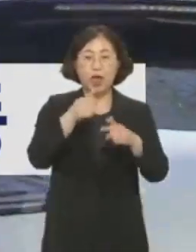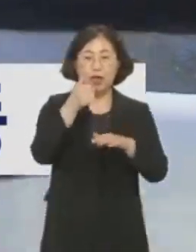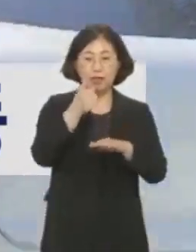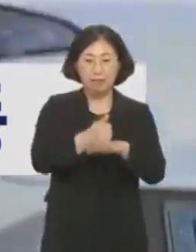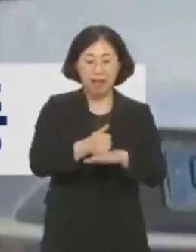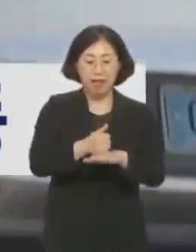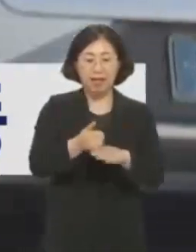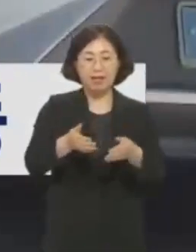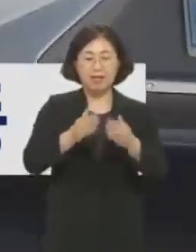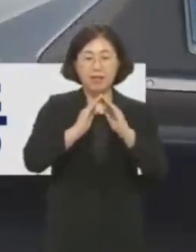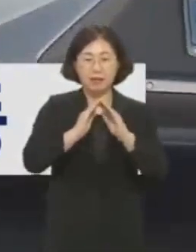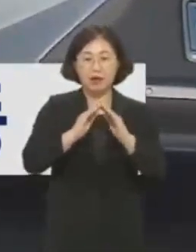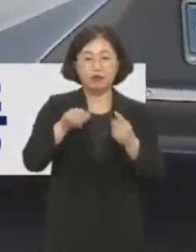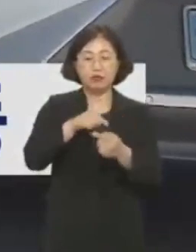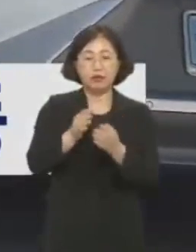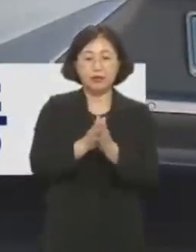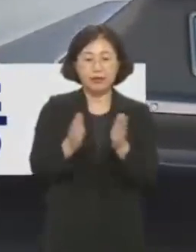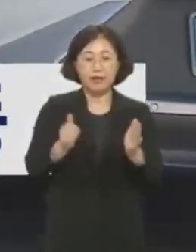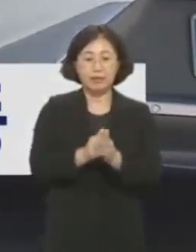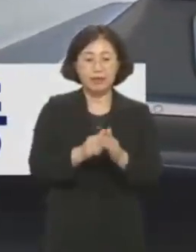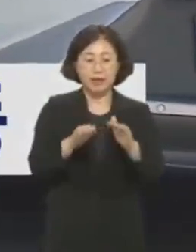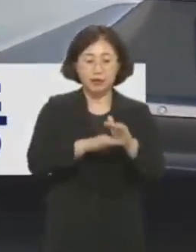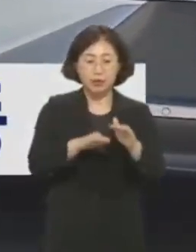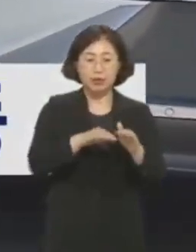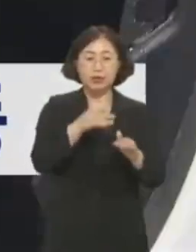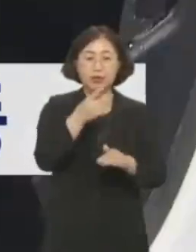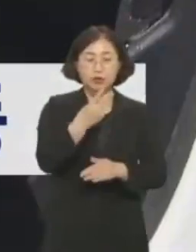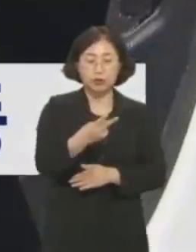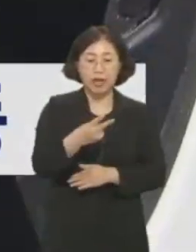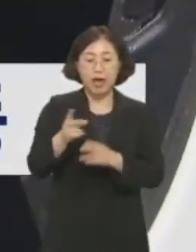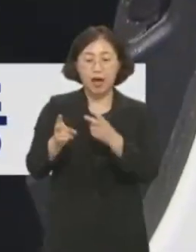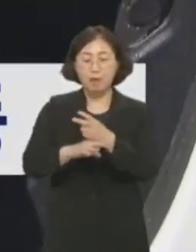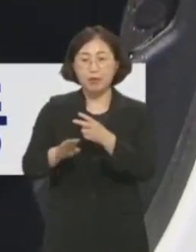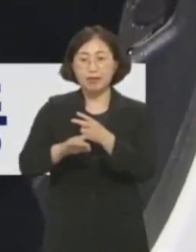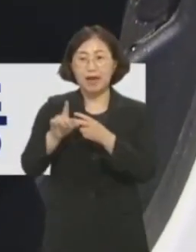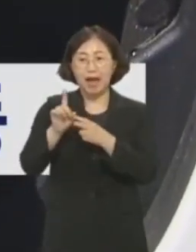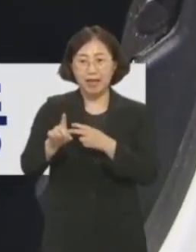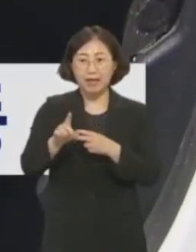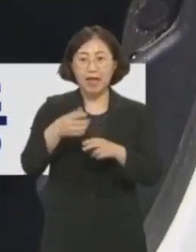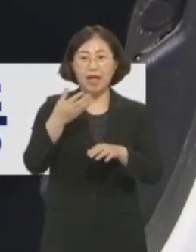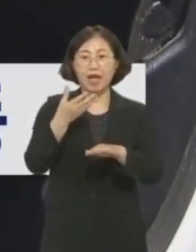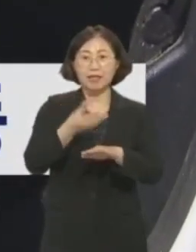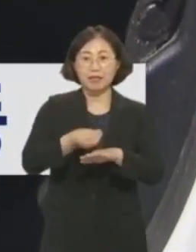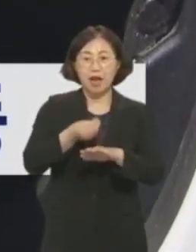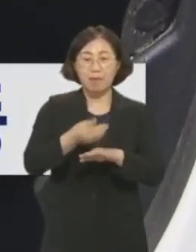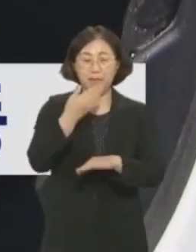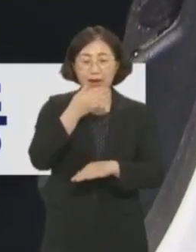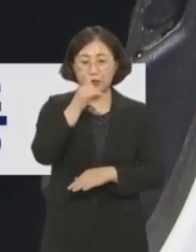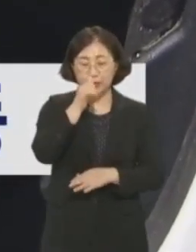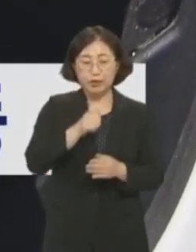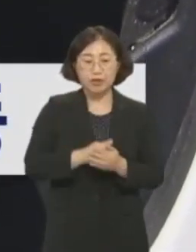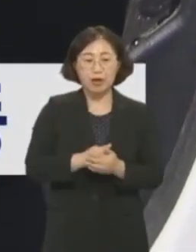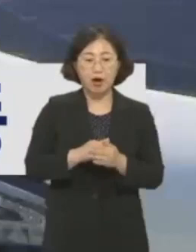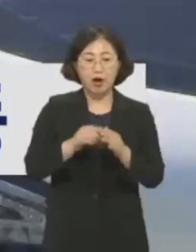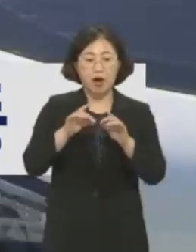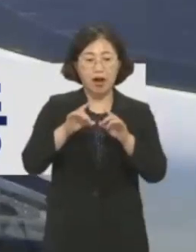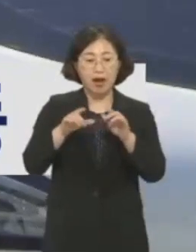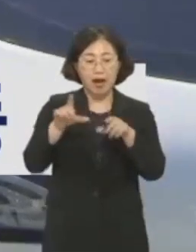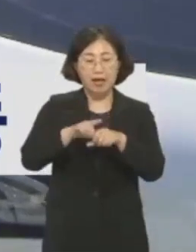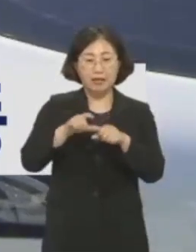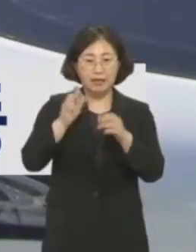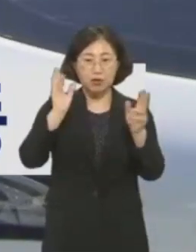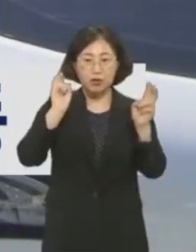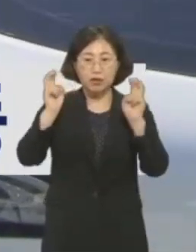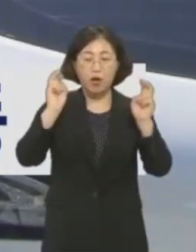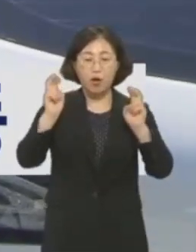수소 충전소에는 승용차 충전 설비 2기와 버스 1기가 설치되며 보령시는 한국 가스기술공사와